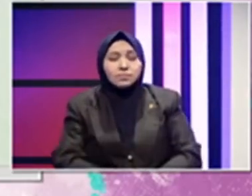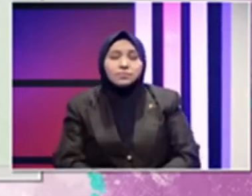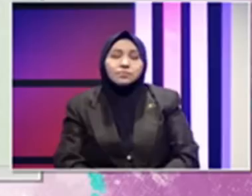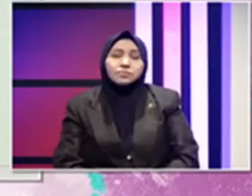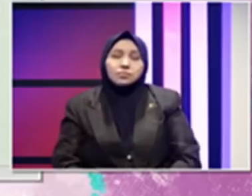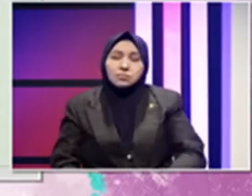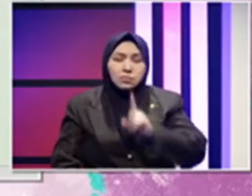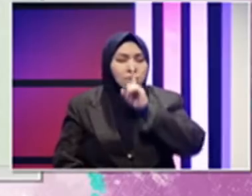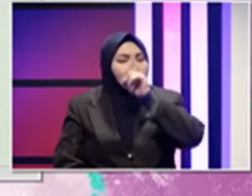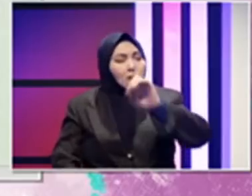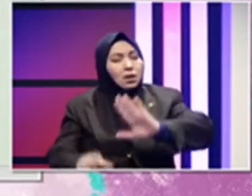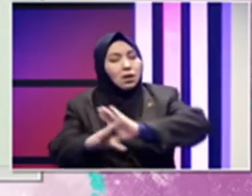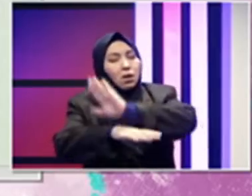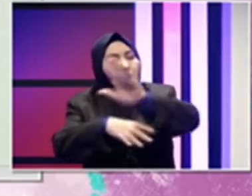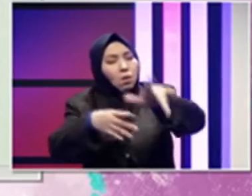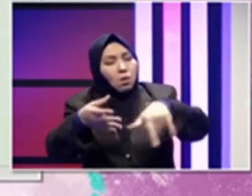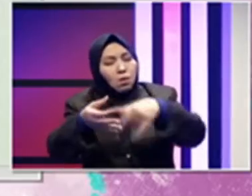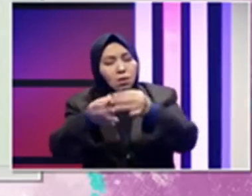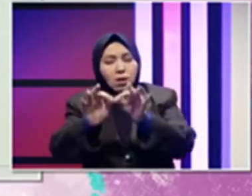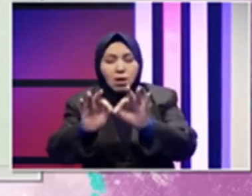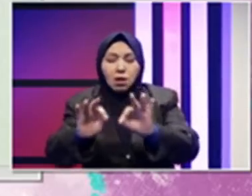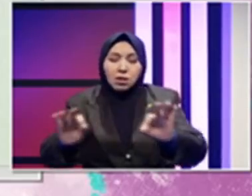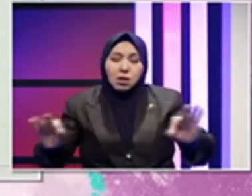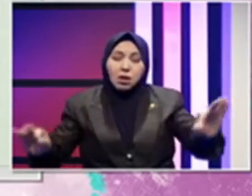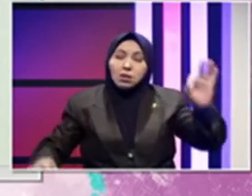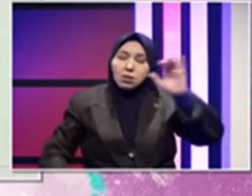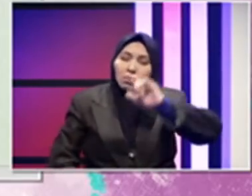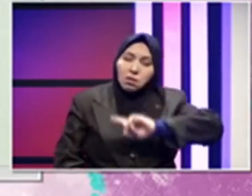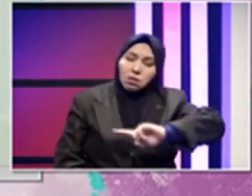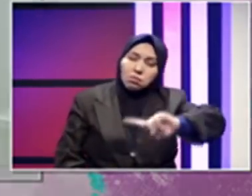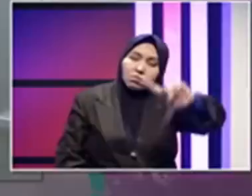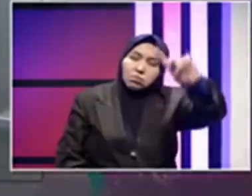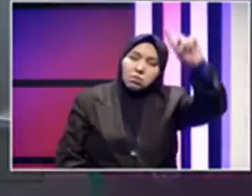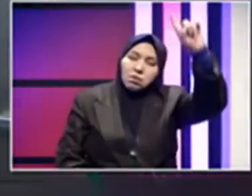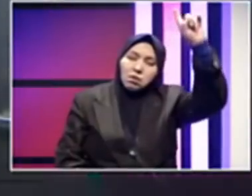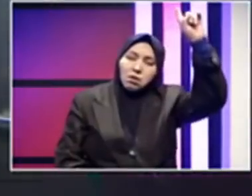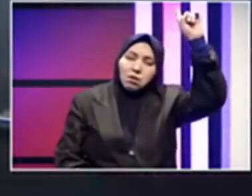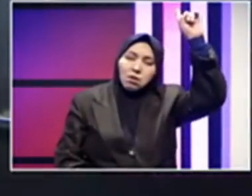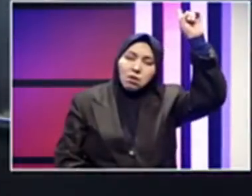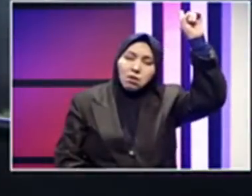نَذِيرٌ صَدَقَ اللَّهُ